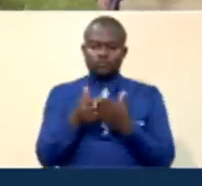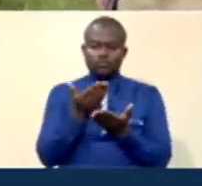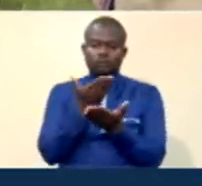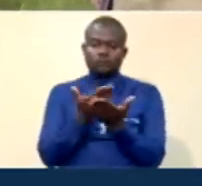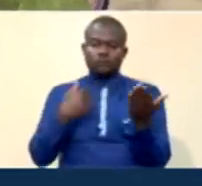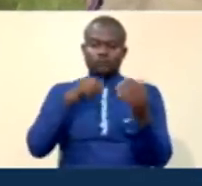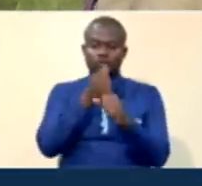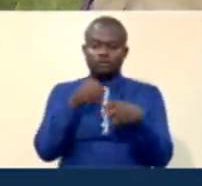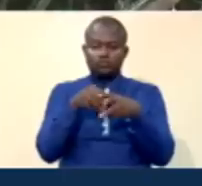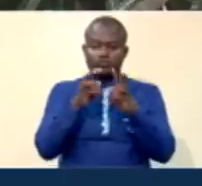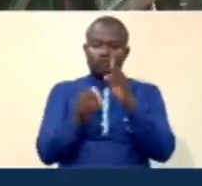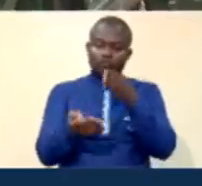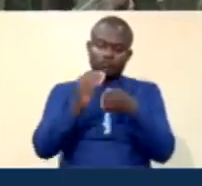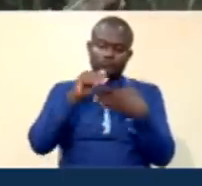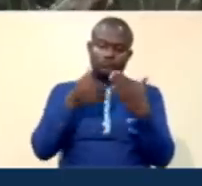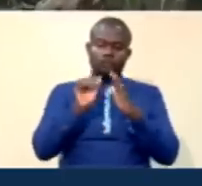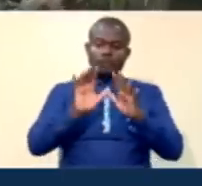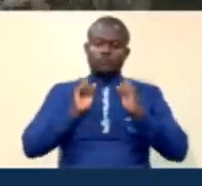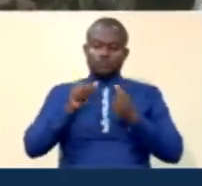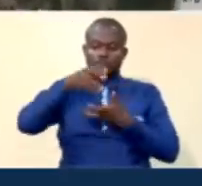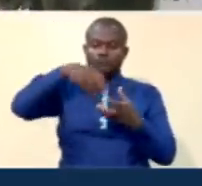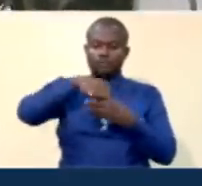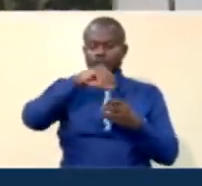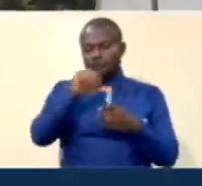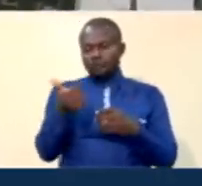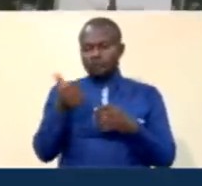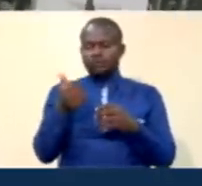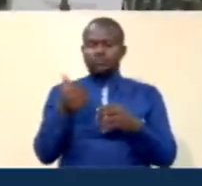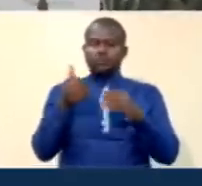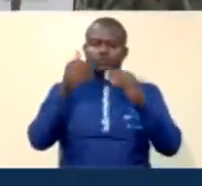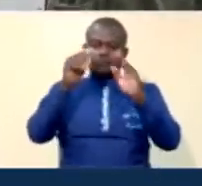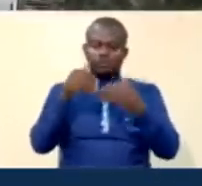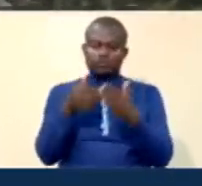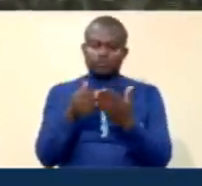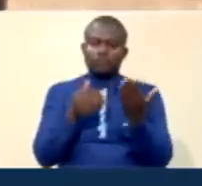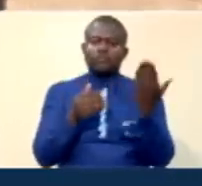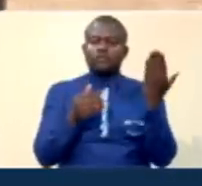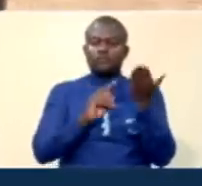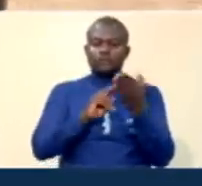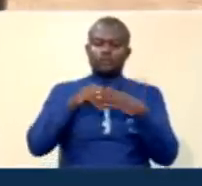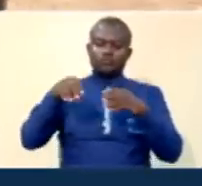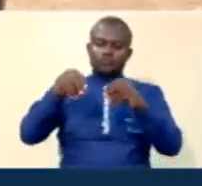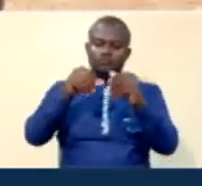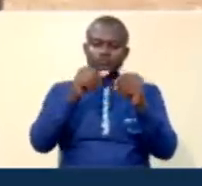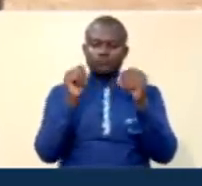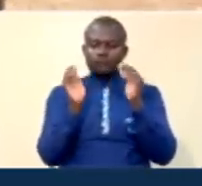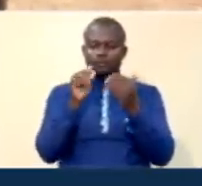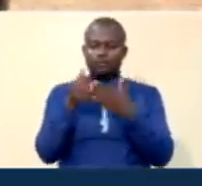barasabwa kubikora kinyamwuga birinda kuzivanga n'ibindi bihingwa, gutera no kubagara ku gihe, gukoresha amafumbire ku bipimo